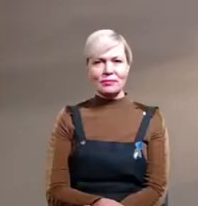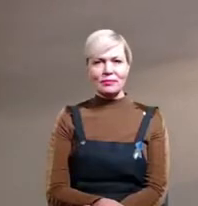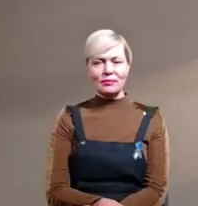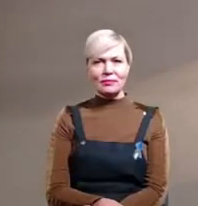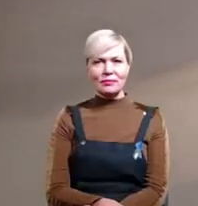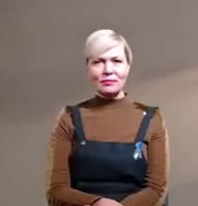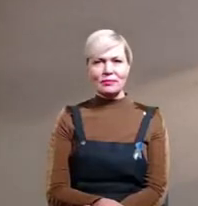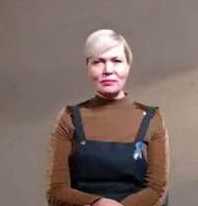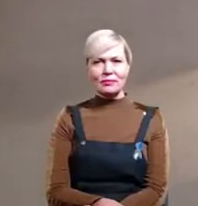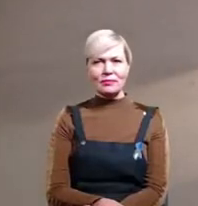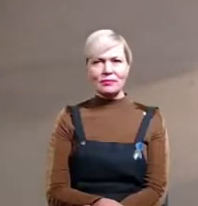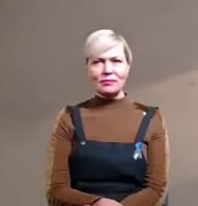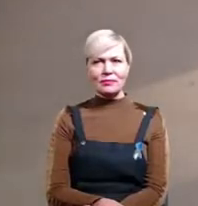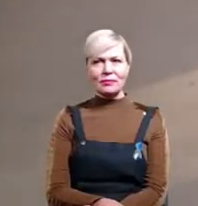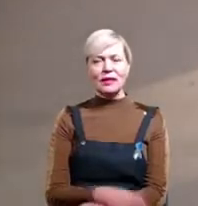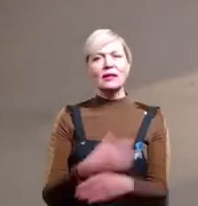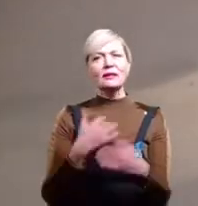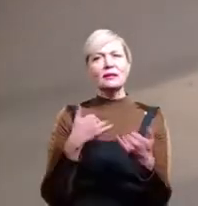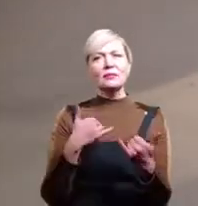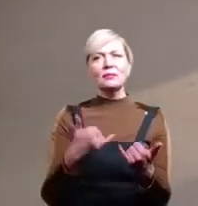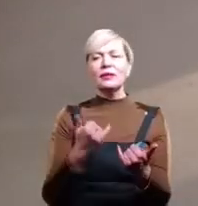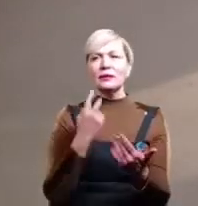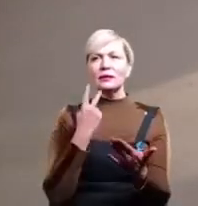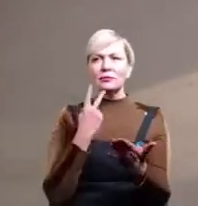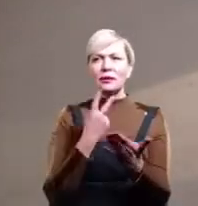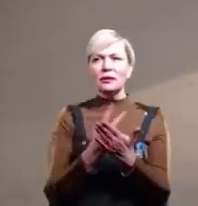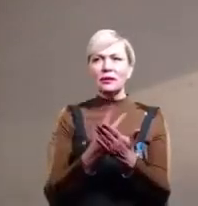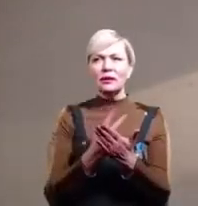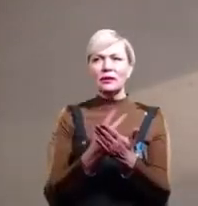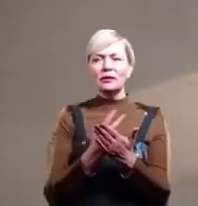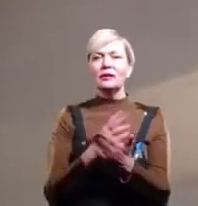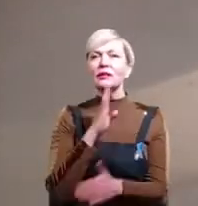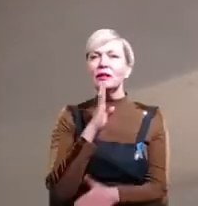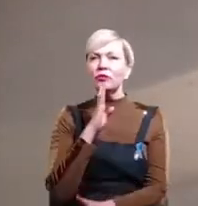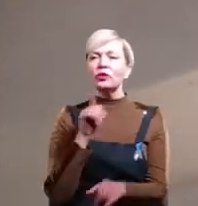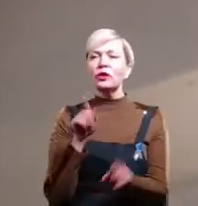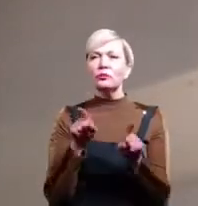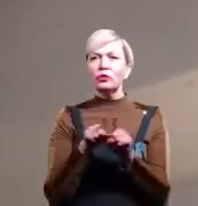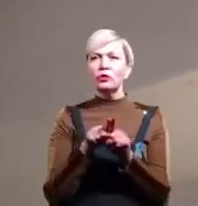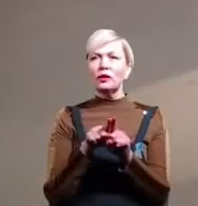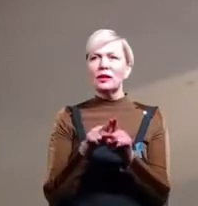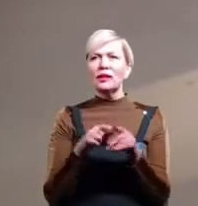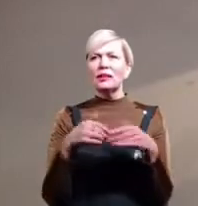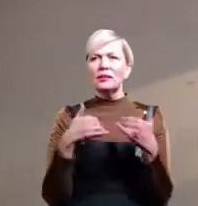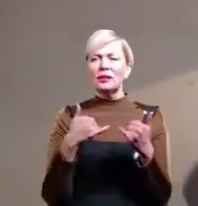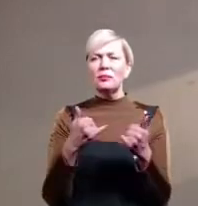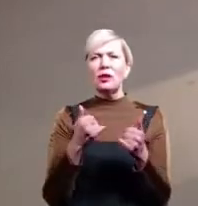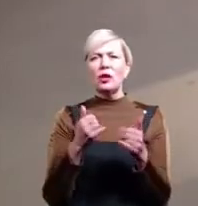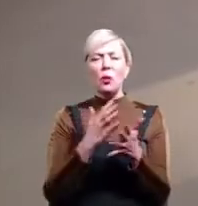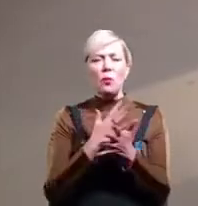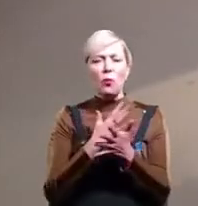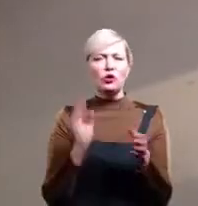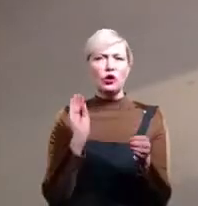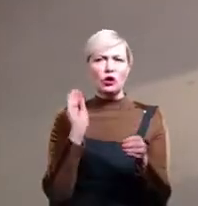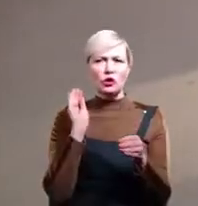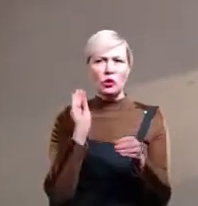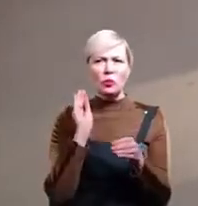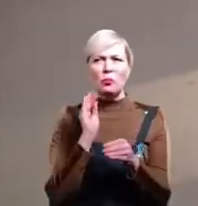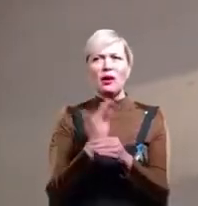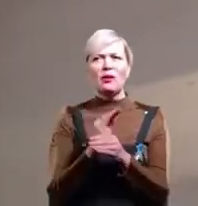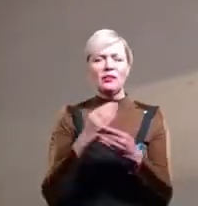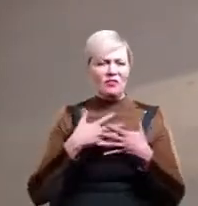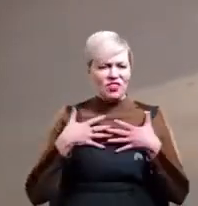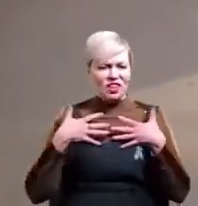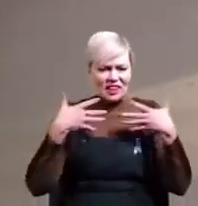Добавьте теперь больше, смотрите, это сейчас девушкам тоже. Добавьте теперь больше выразительности по состоянию,